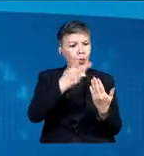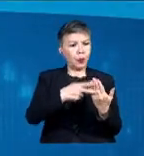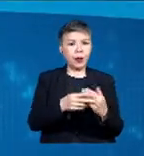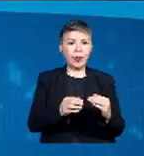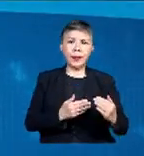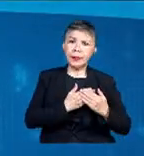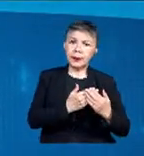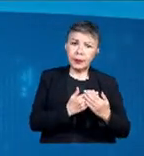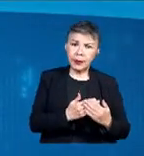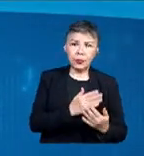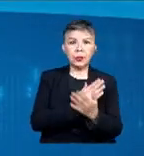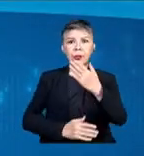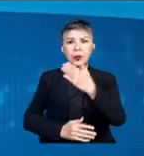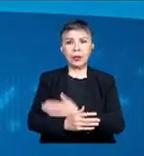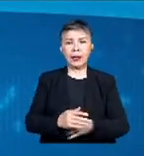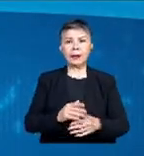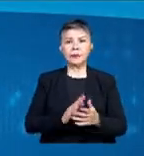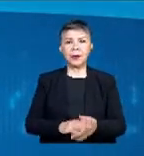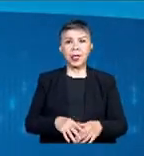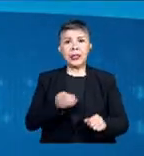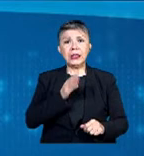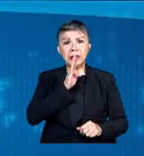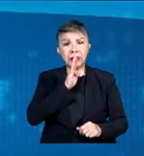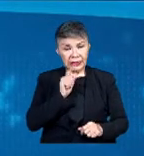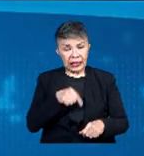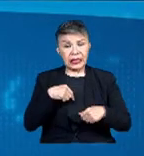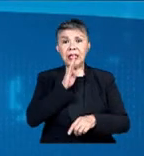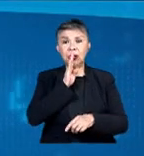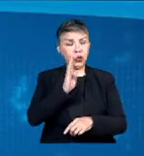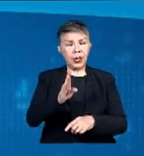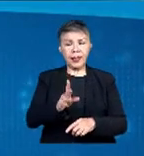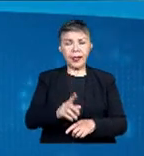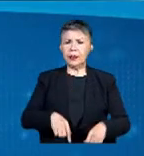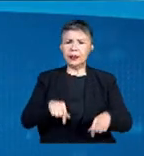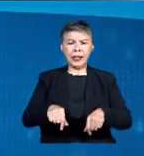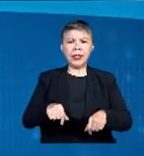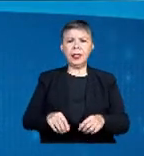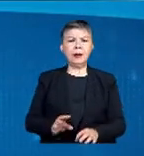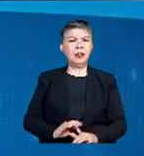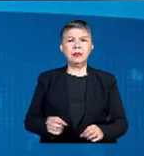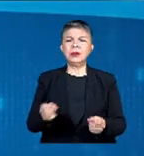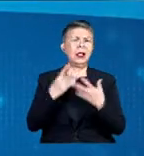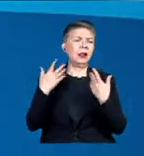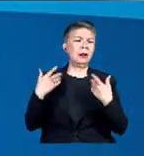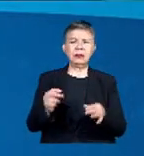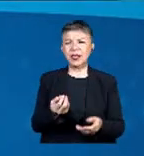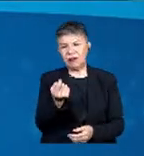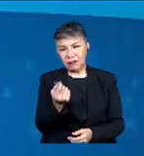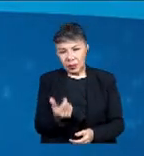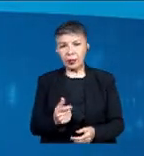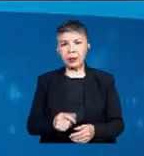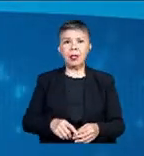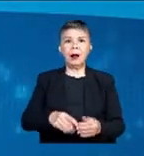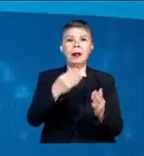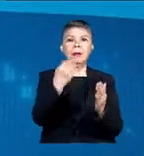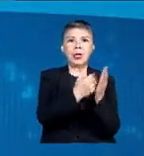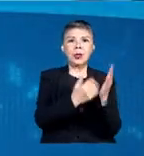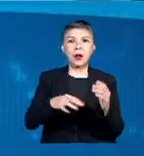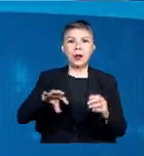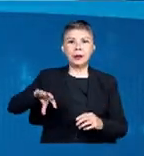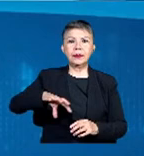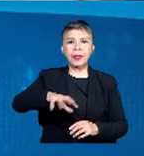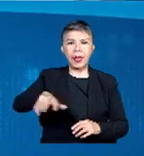penyandang disabilitas. Jujur, belum semua daerah telah mensahkan peraturan daerah.